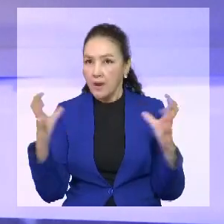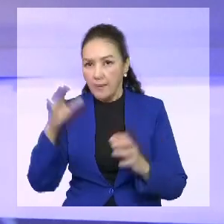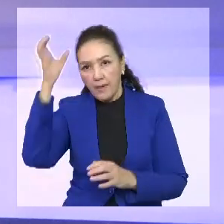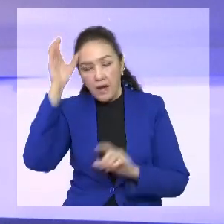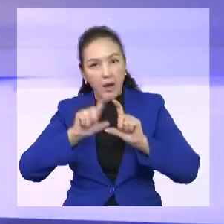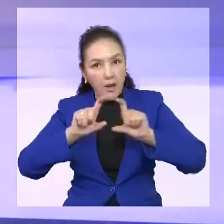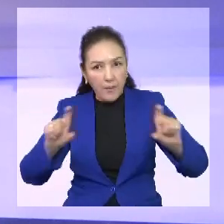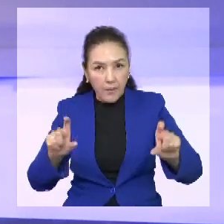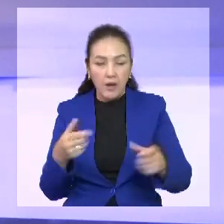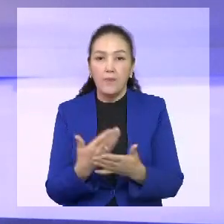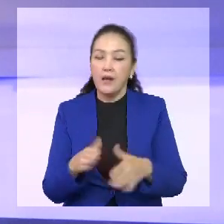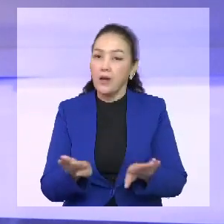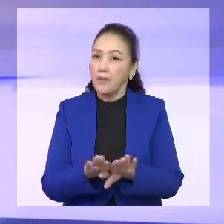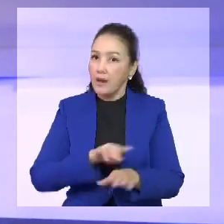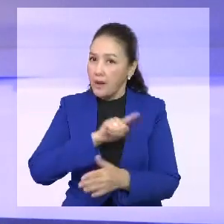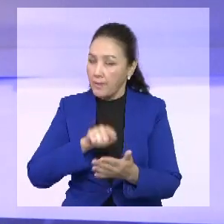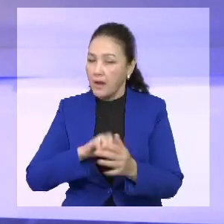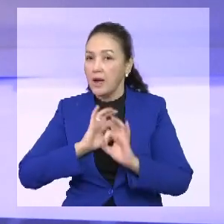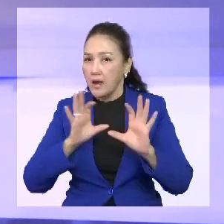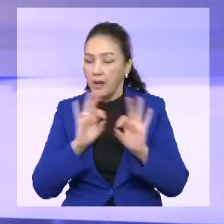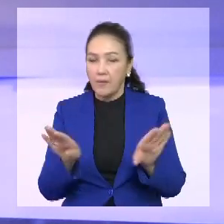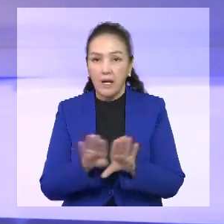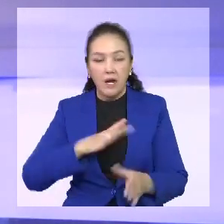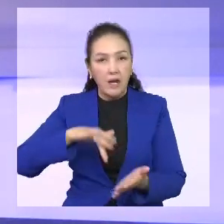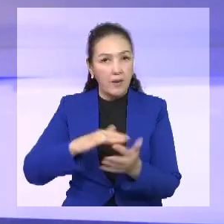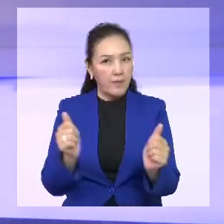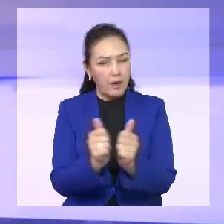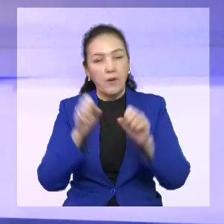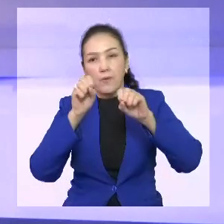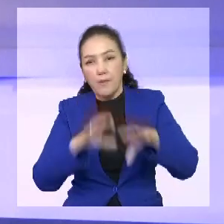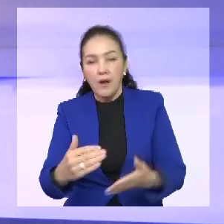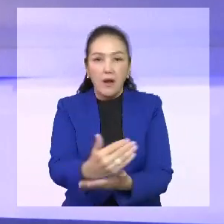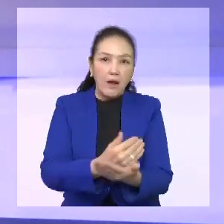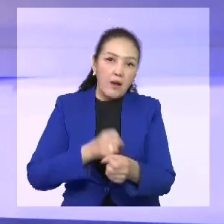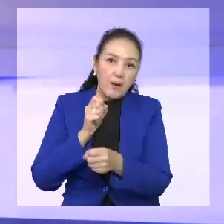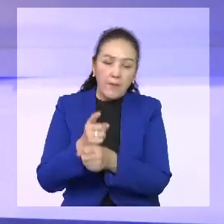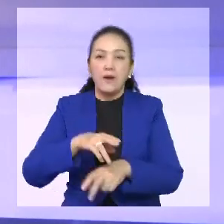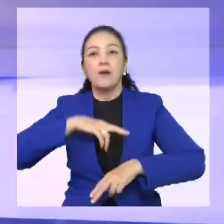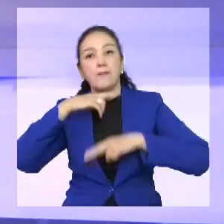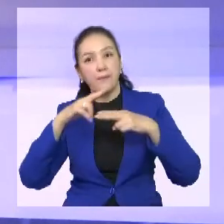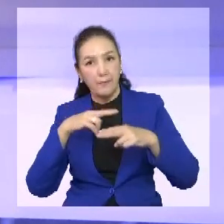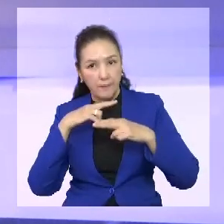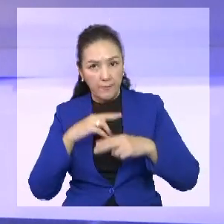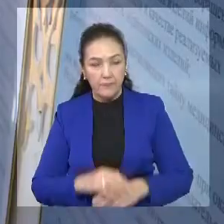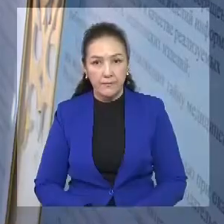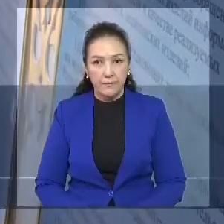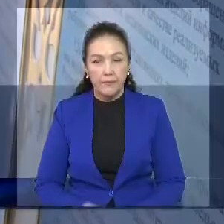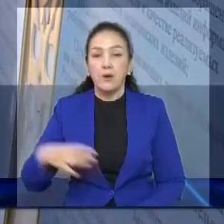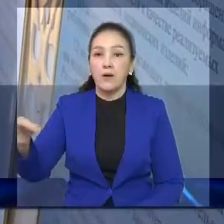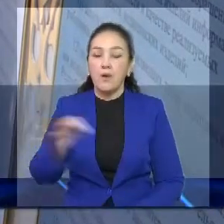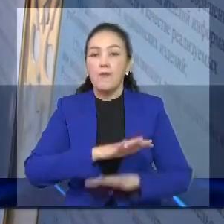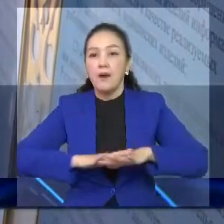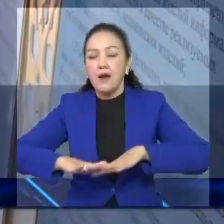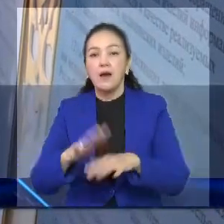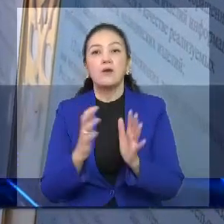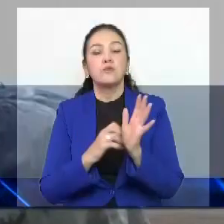беру мекемелеріндегі өзекті мәселелер де айтылды. Тіпті қала маңындағы қоқысты жинау тапсырмасы назардан тыс қалмады. Облыс халқының